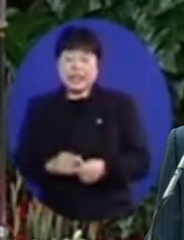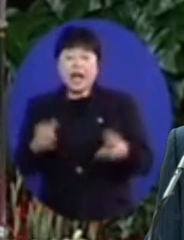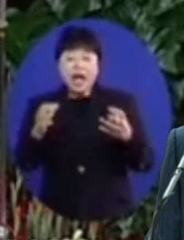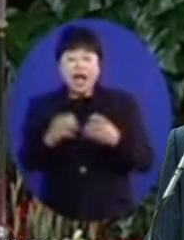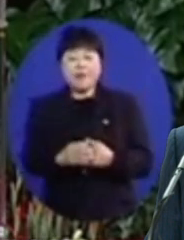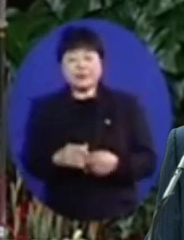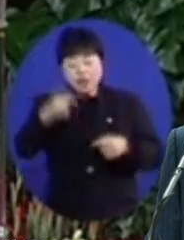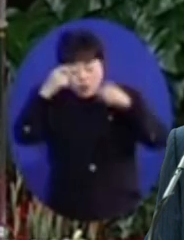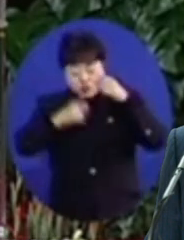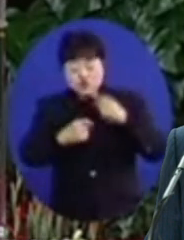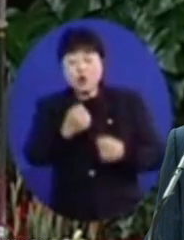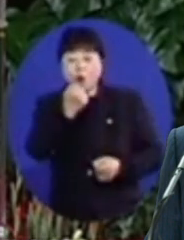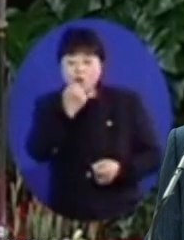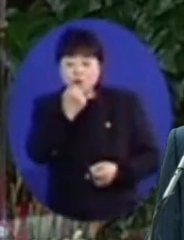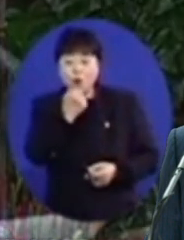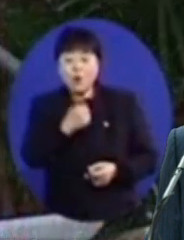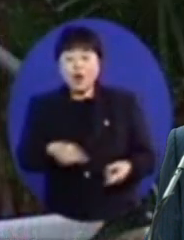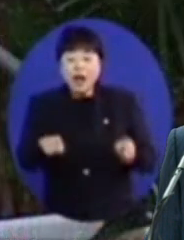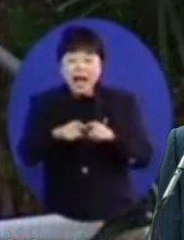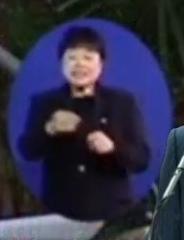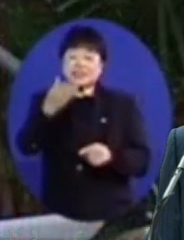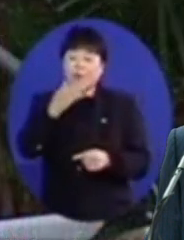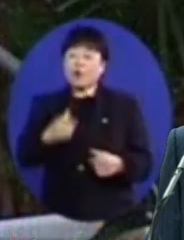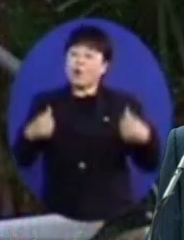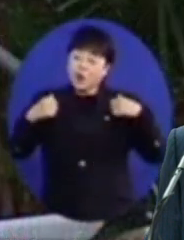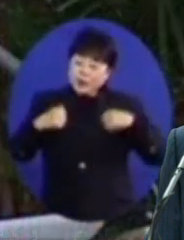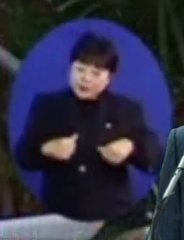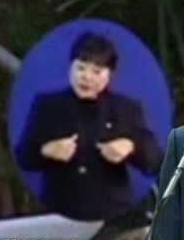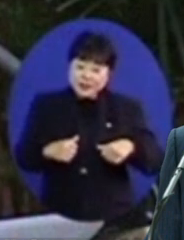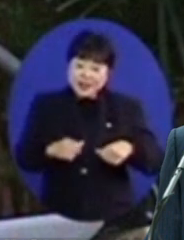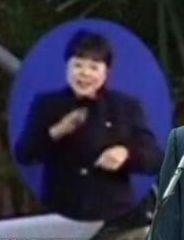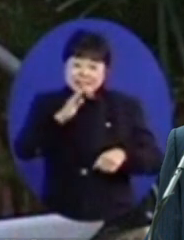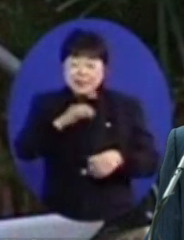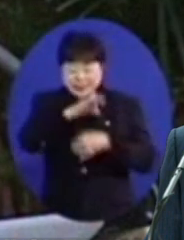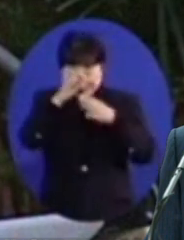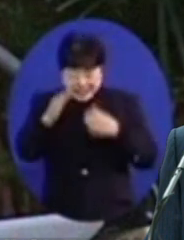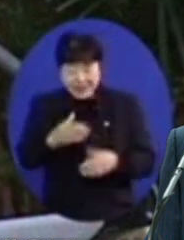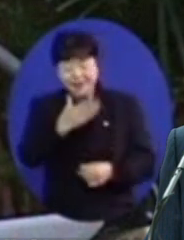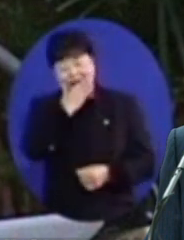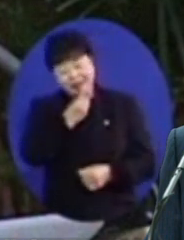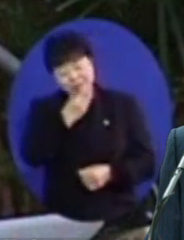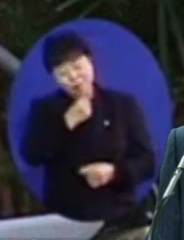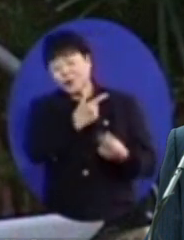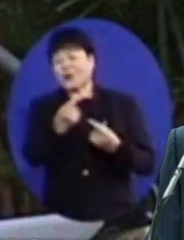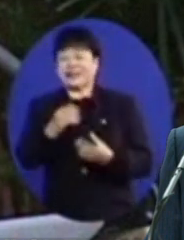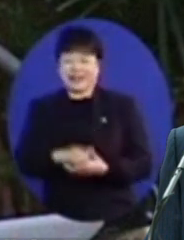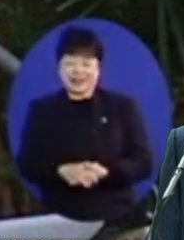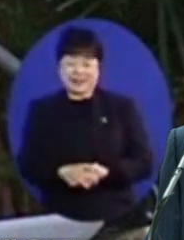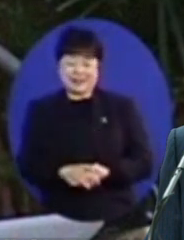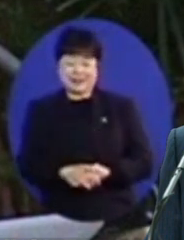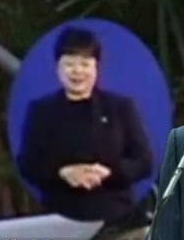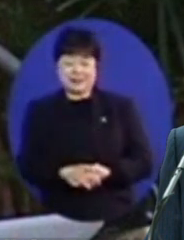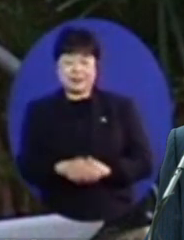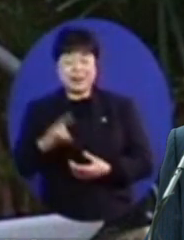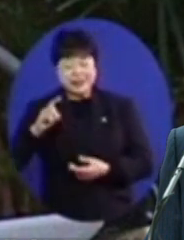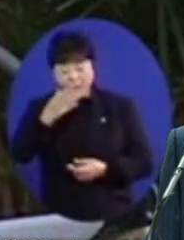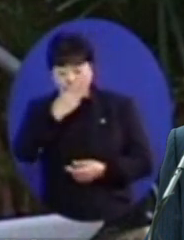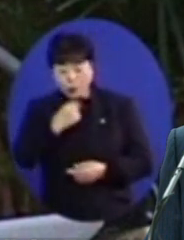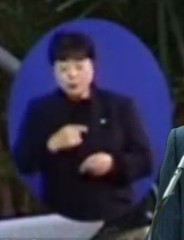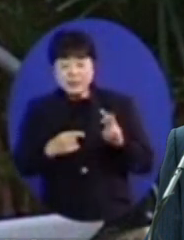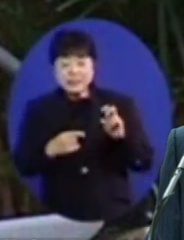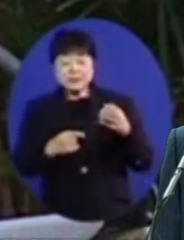함께 울고 함께 웃고 함께 먹고 함께 있고 사는 것이 참 인생의 행복이라는 것입니다 마태복음